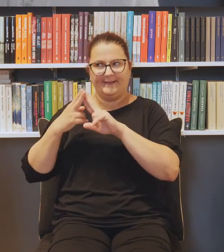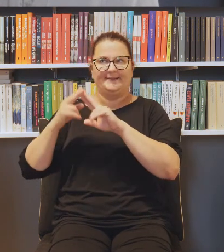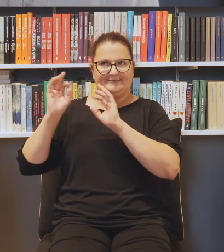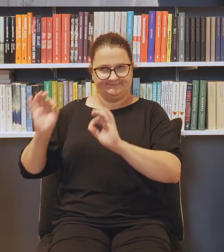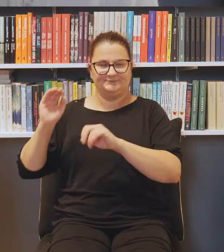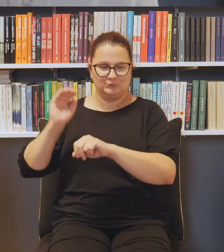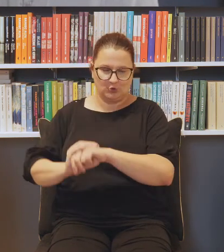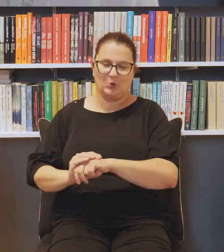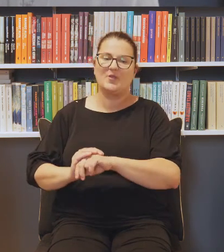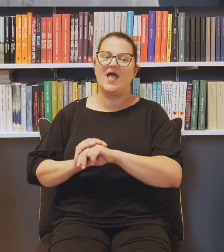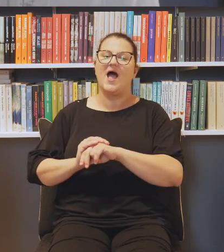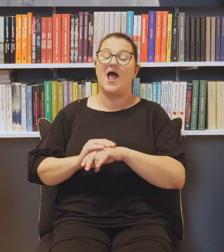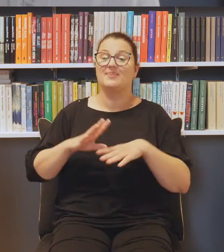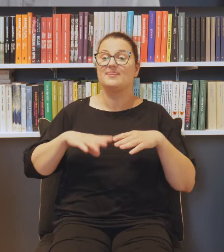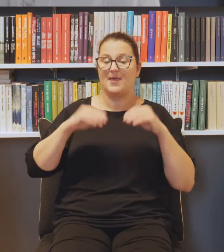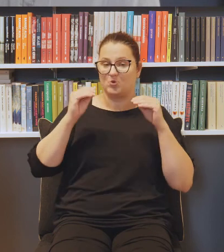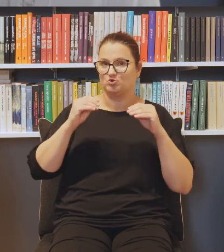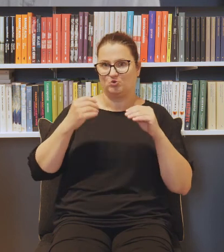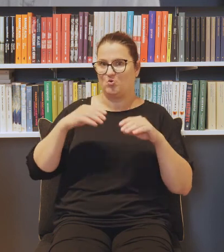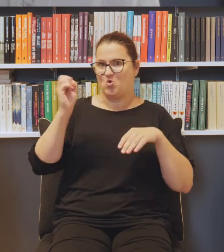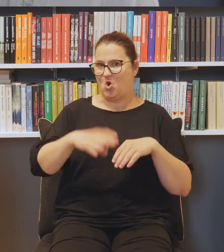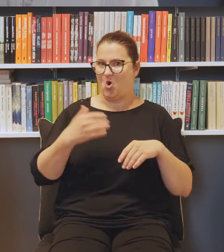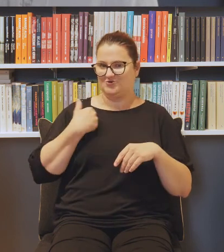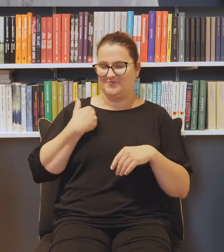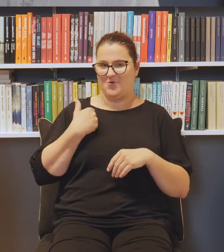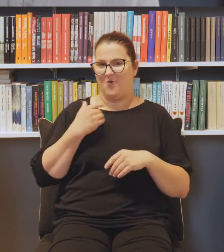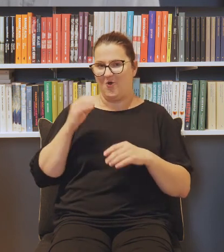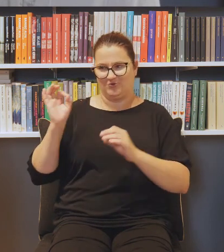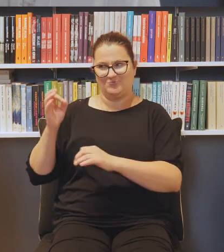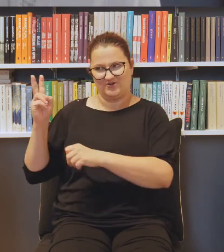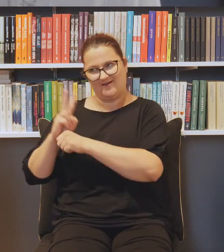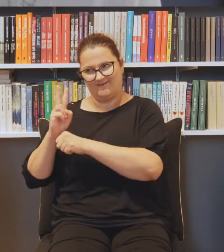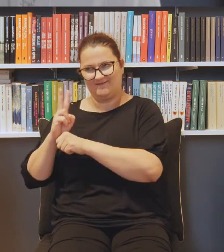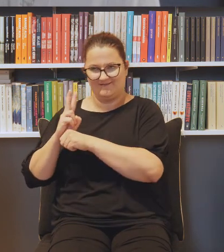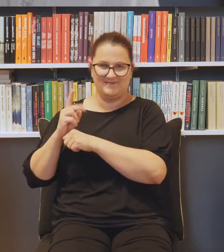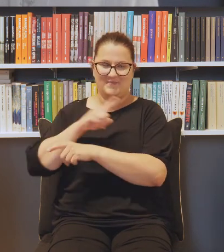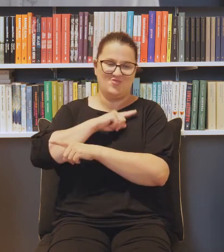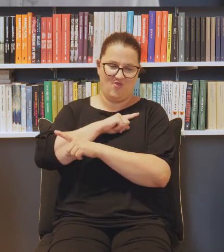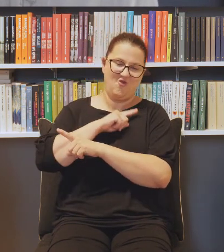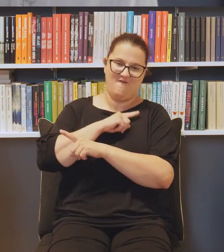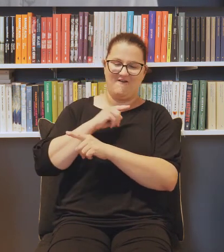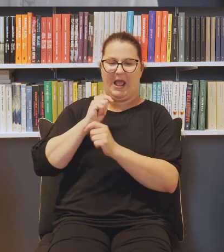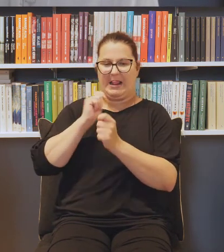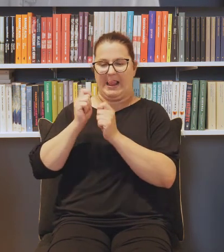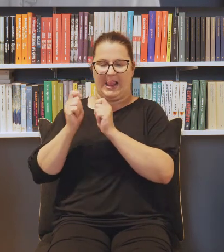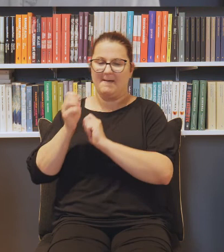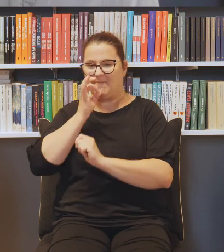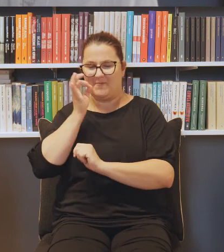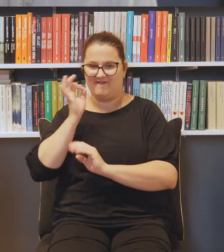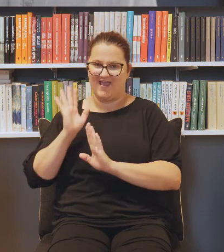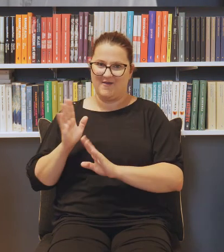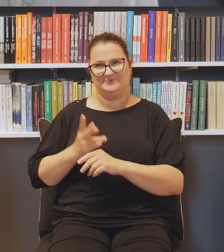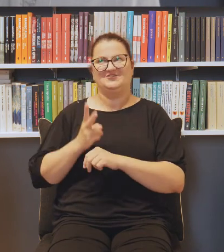konsensusów. Więc na początku to jeszcze było bardziej zwykrowane, ale może dobrze, że ona się za to wzięła, bo to byłoby bez